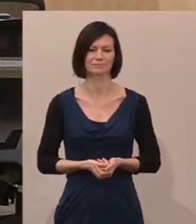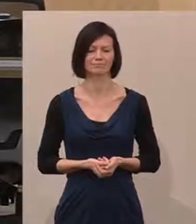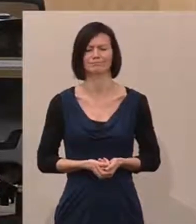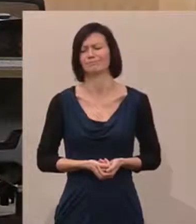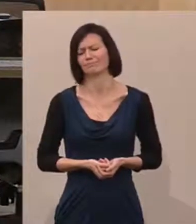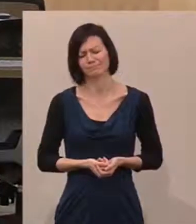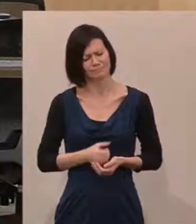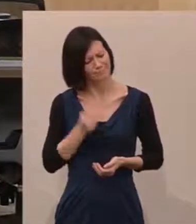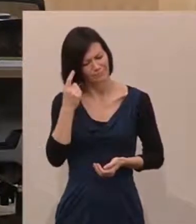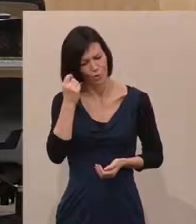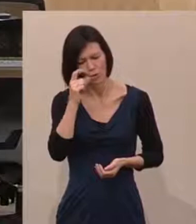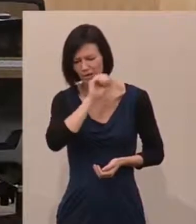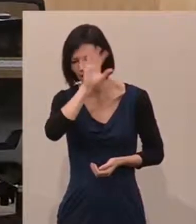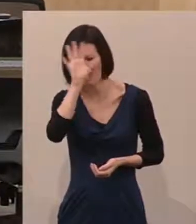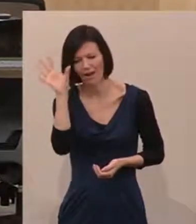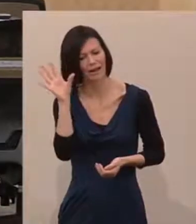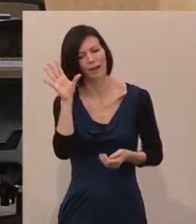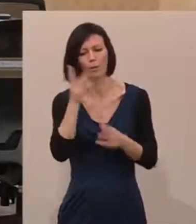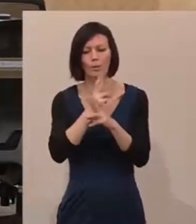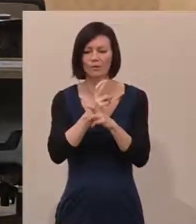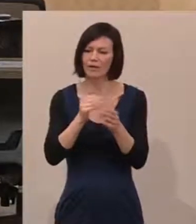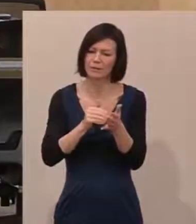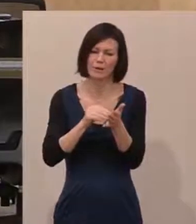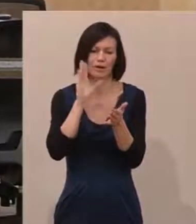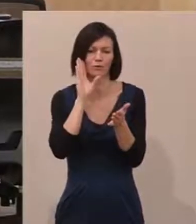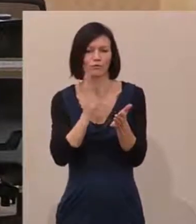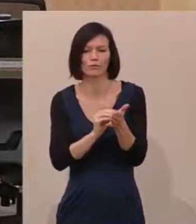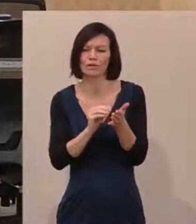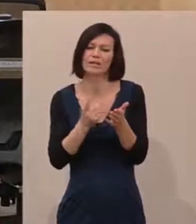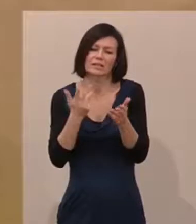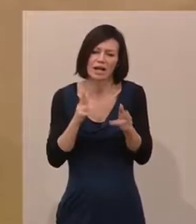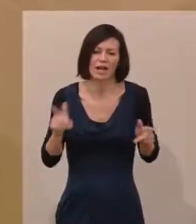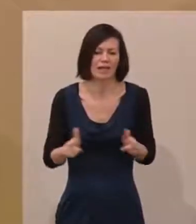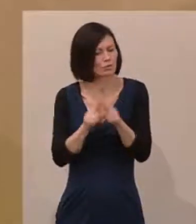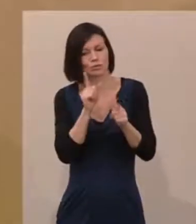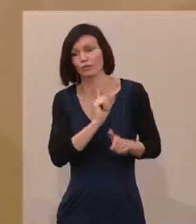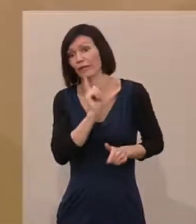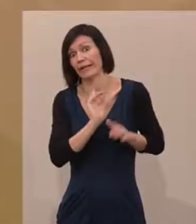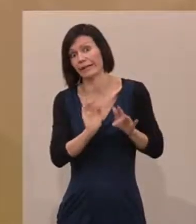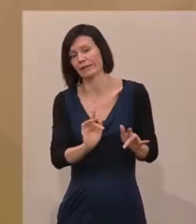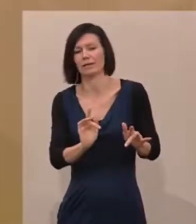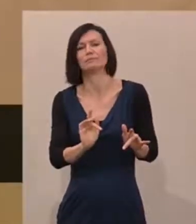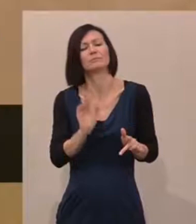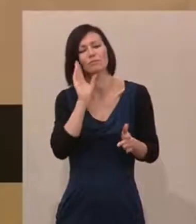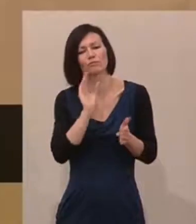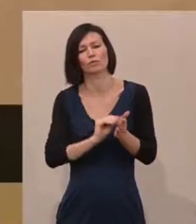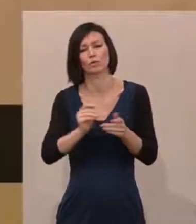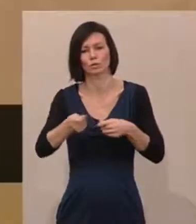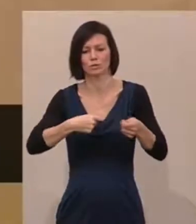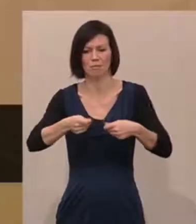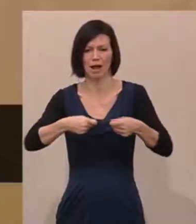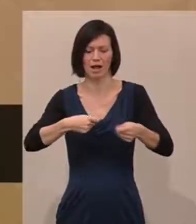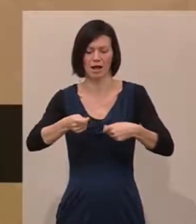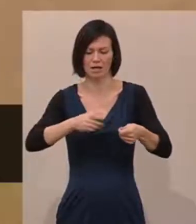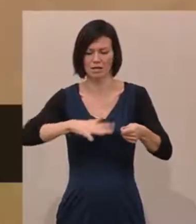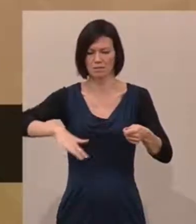wir leistbare Wohnungen in diesem Land brauchen und dass wir zu wenig davon haben. Der Wohnungsmarkt ist ein Markt,